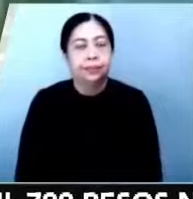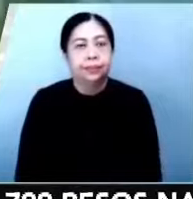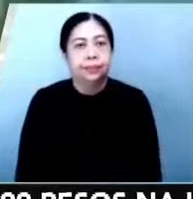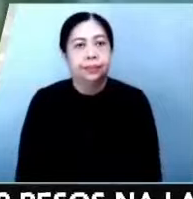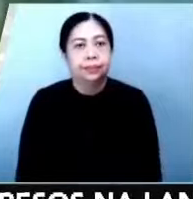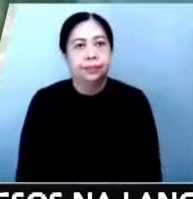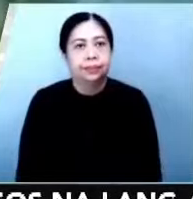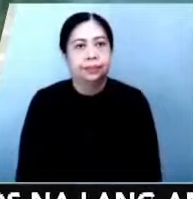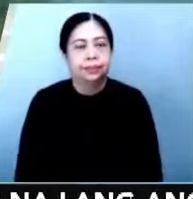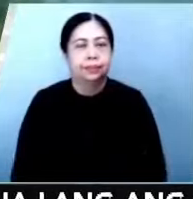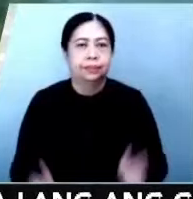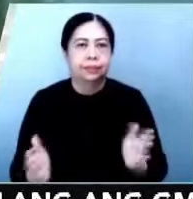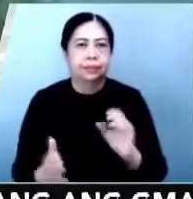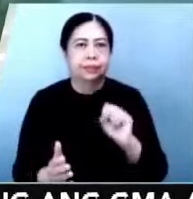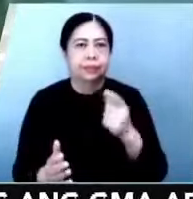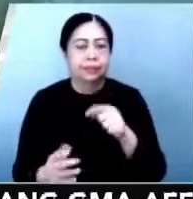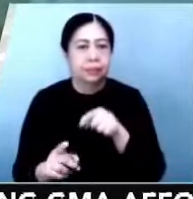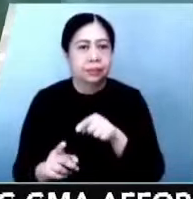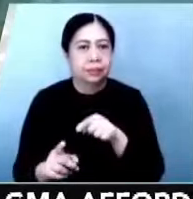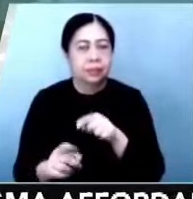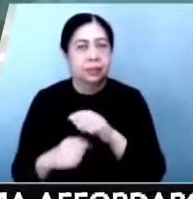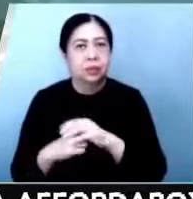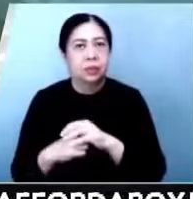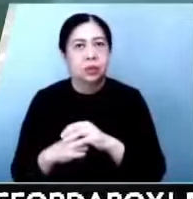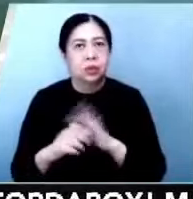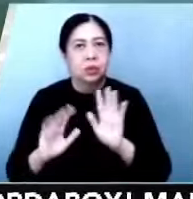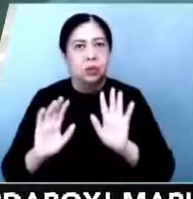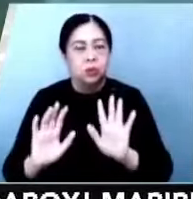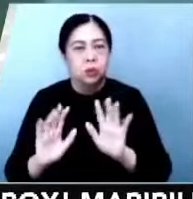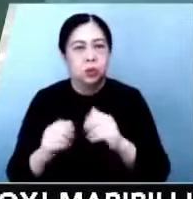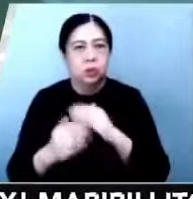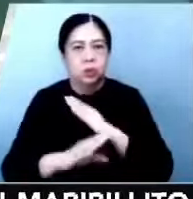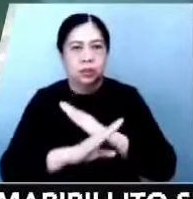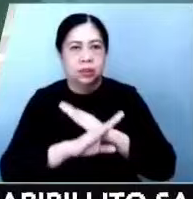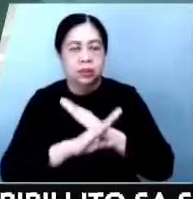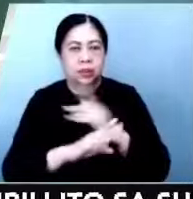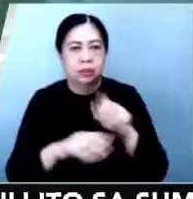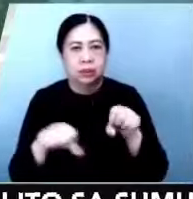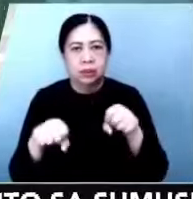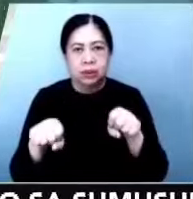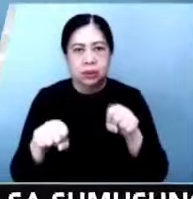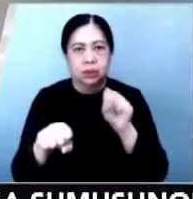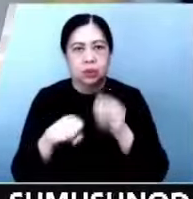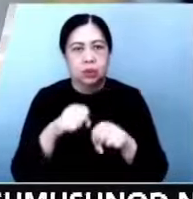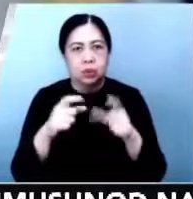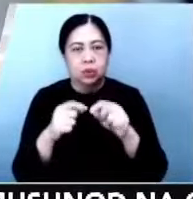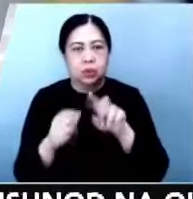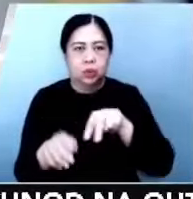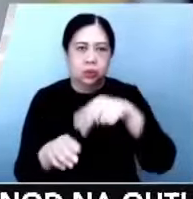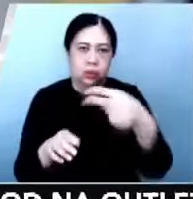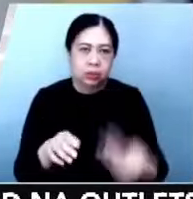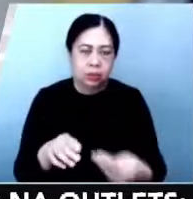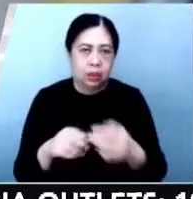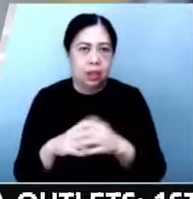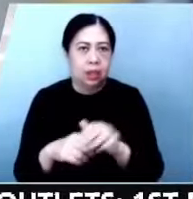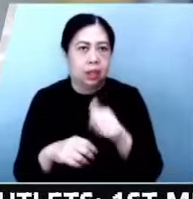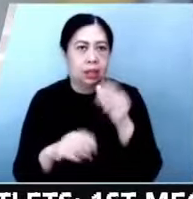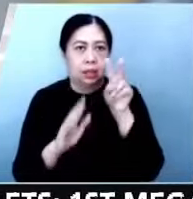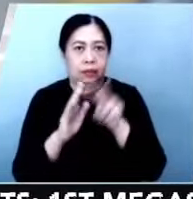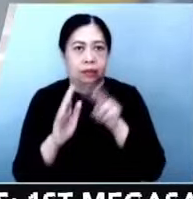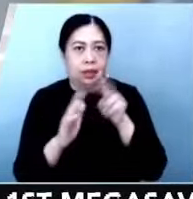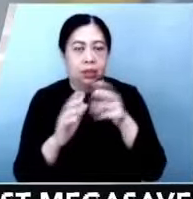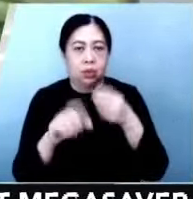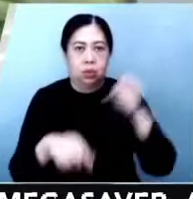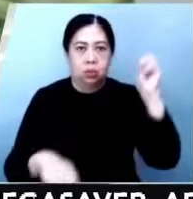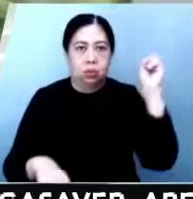Itinulak ng gwardyang niya ng metal barrier para pigilang makaalis ang isang motorsiklo kaya ito natumba. Sa isa pang video, binato naman umano ng